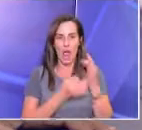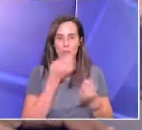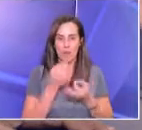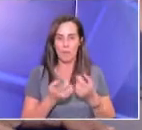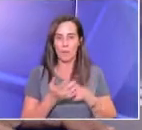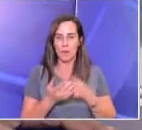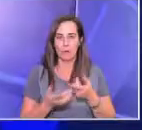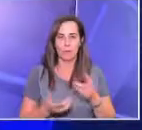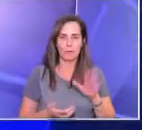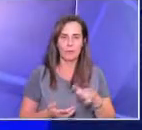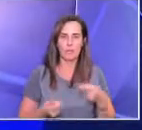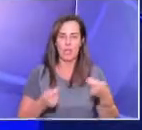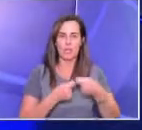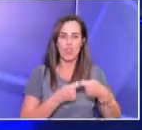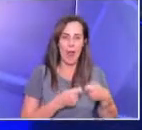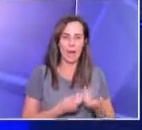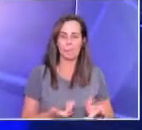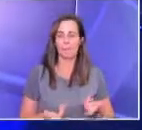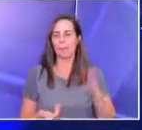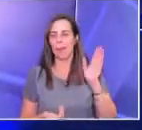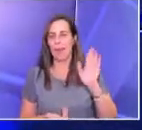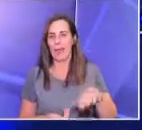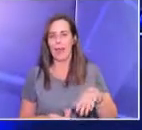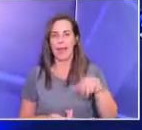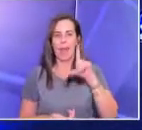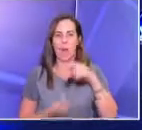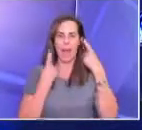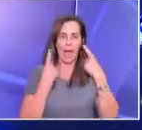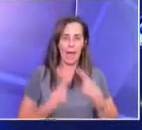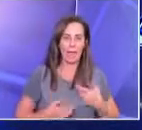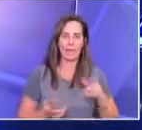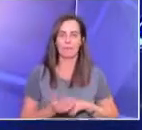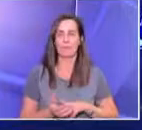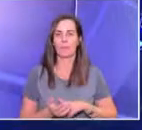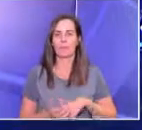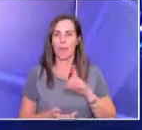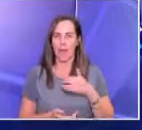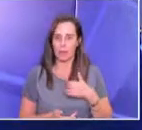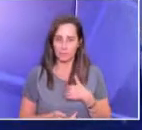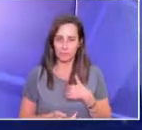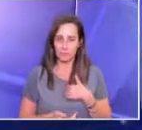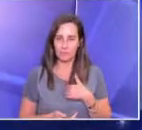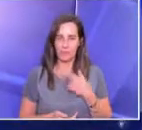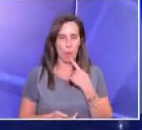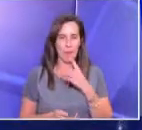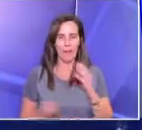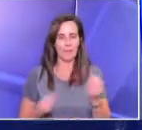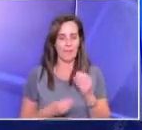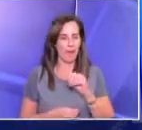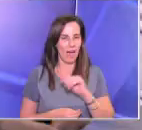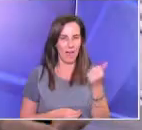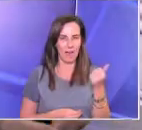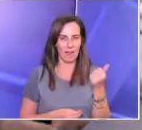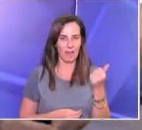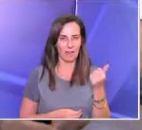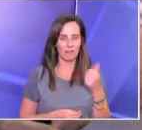מכל מיני אזורים, של בריתות כאלה ואחרות, בין לאון לחרדים ובין סיבות כאלה אחרות. אני לוקח אותך לדבר, אולי אתם